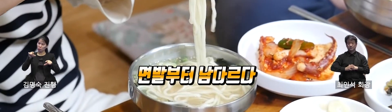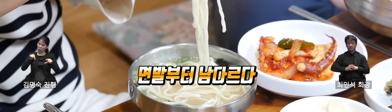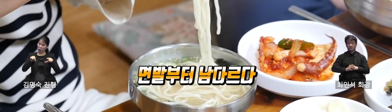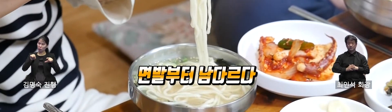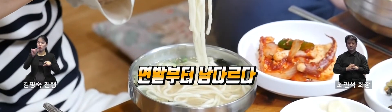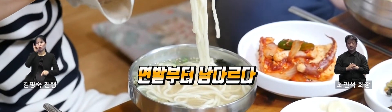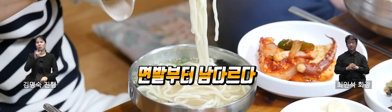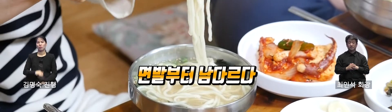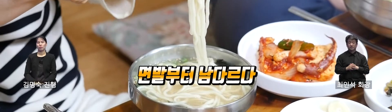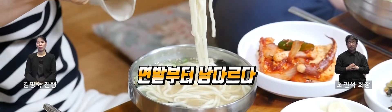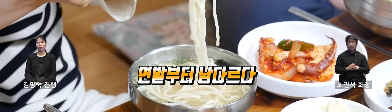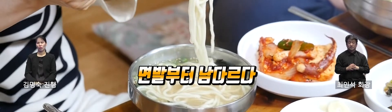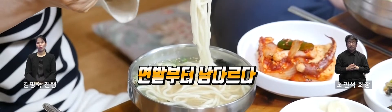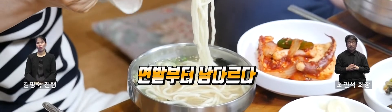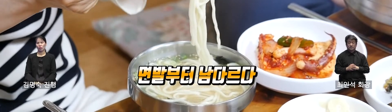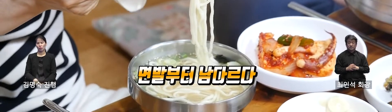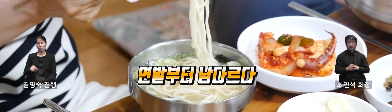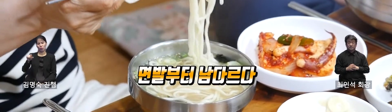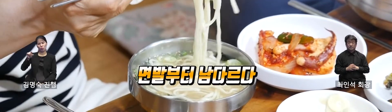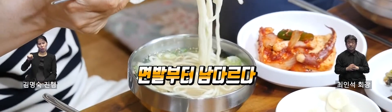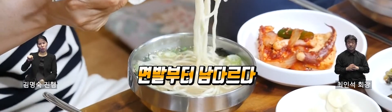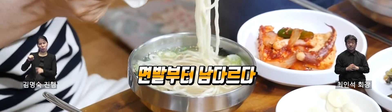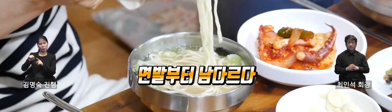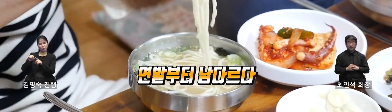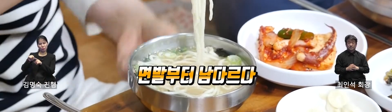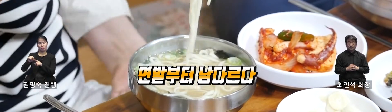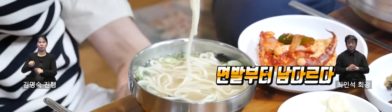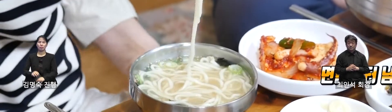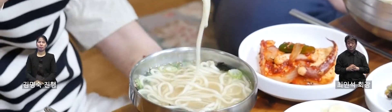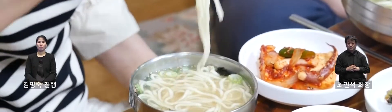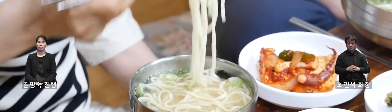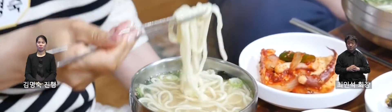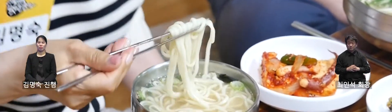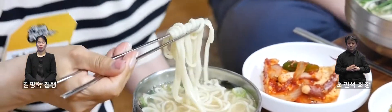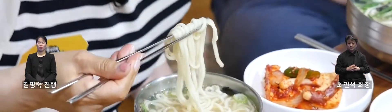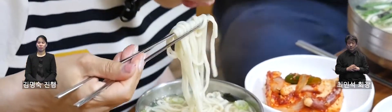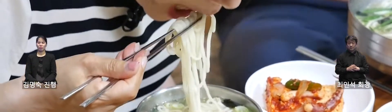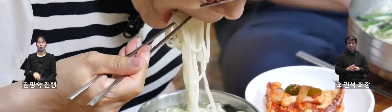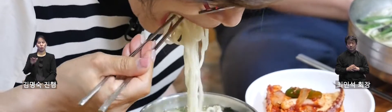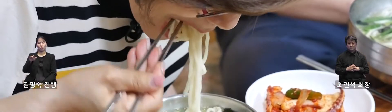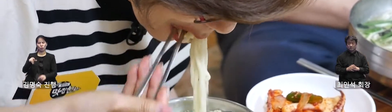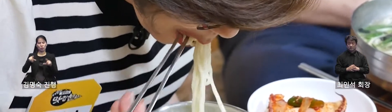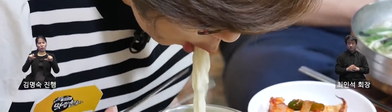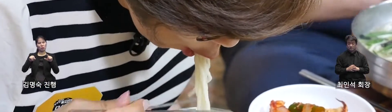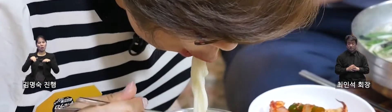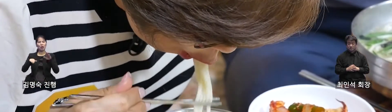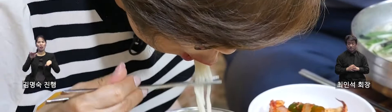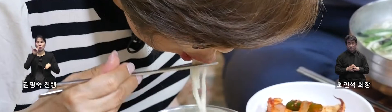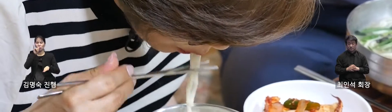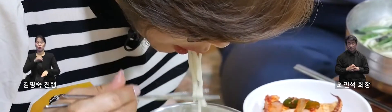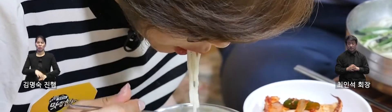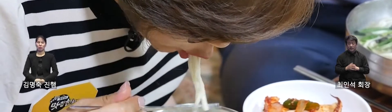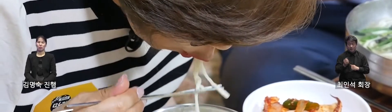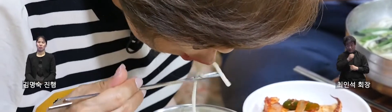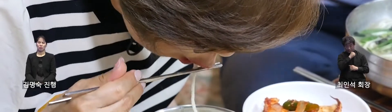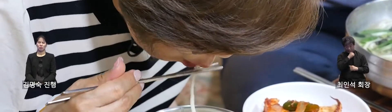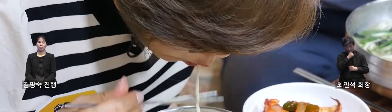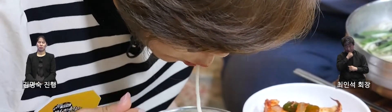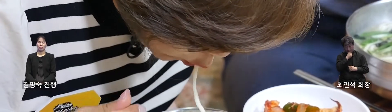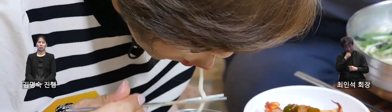않아요. 그러니까 보통 중면보다 좀 더 두꺼운 네. 면 두께 정도? 맛이 탄력이 좀